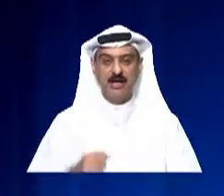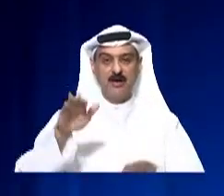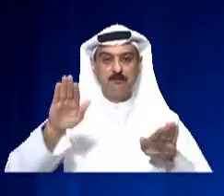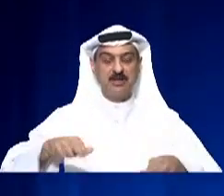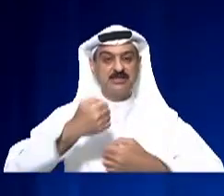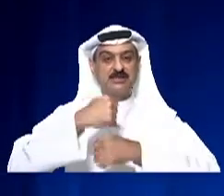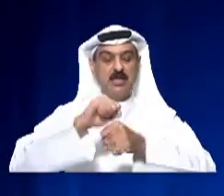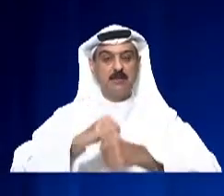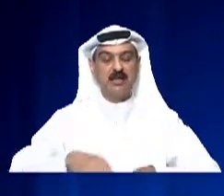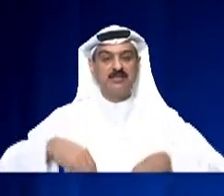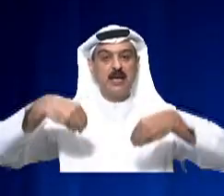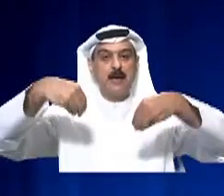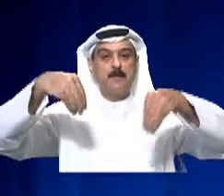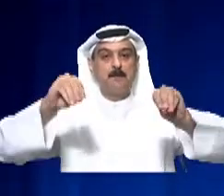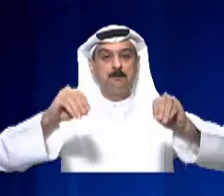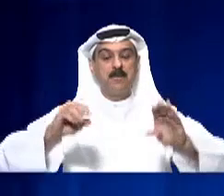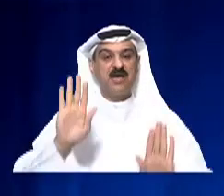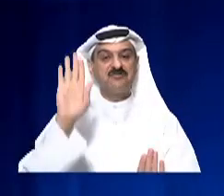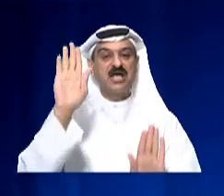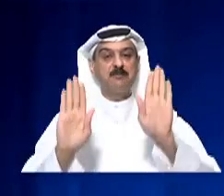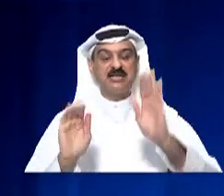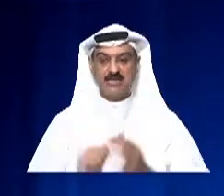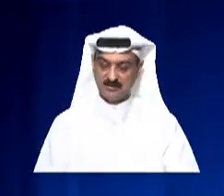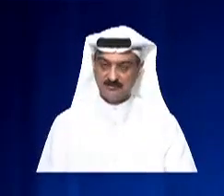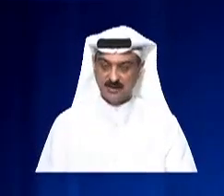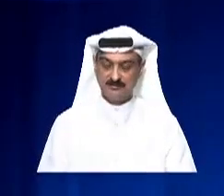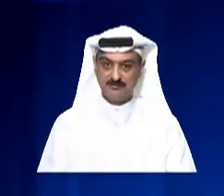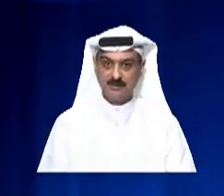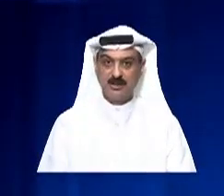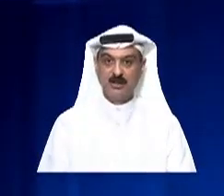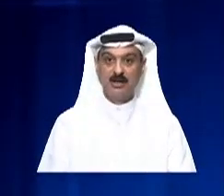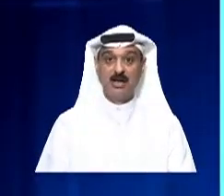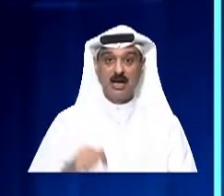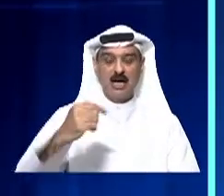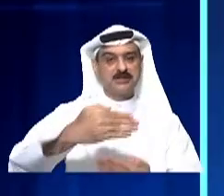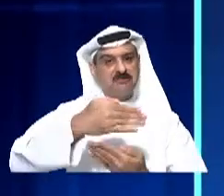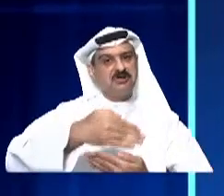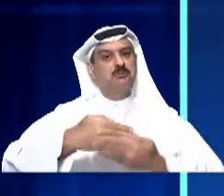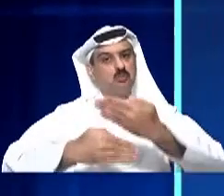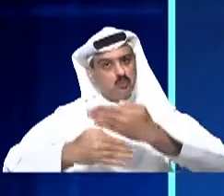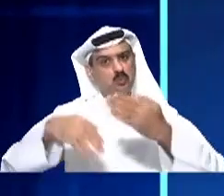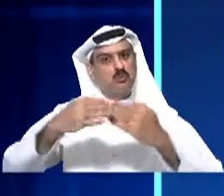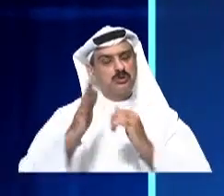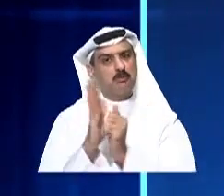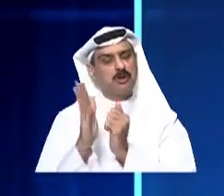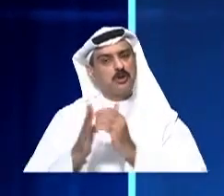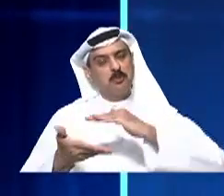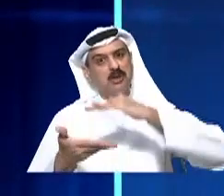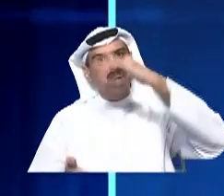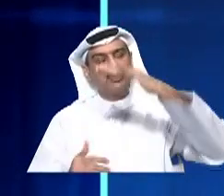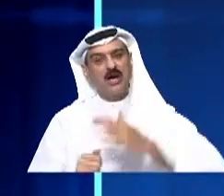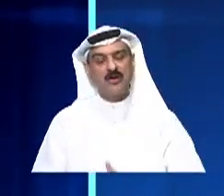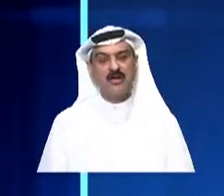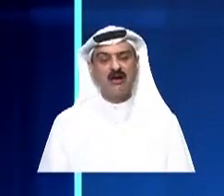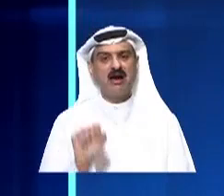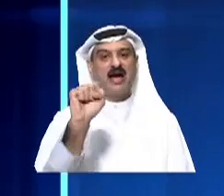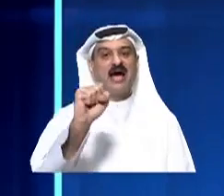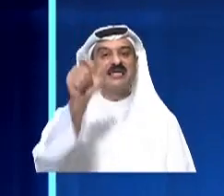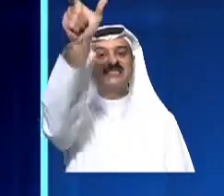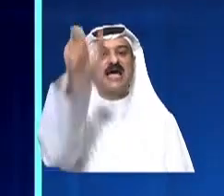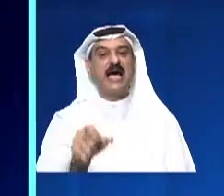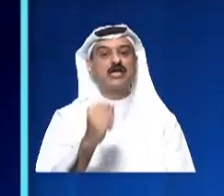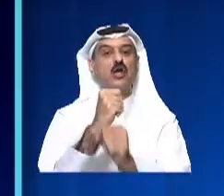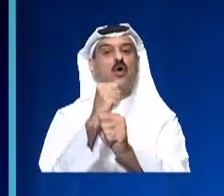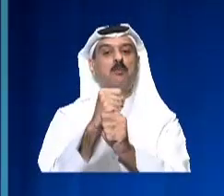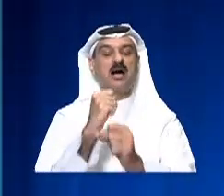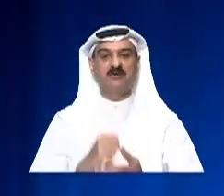لبيعها في المزاد العلني للقطاع الخاص لإقامة مجمعات سكنية خاصة بالعمالة الوافدة. شريطة بناءها